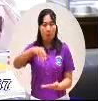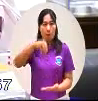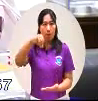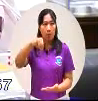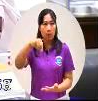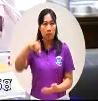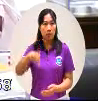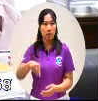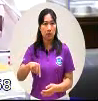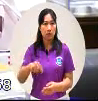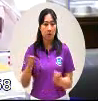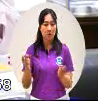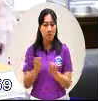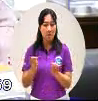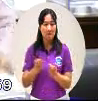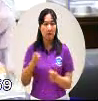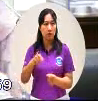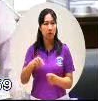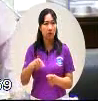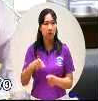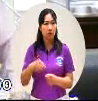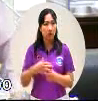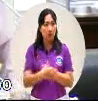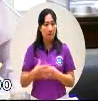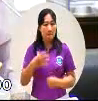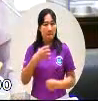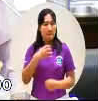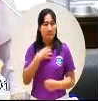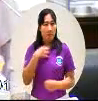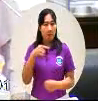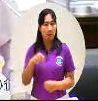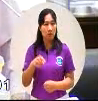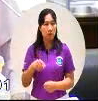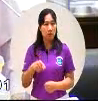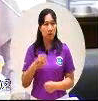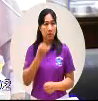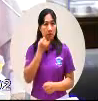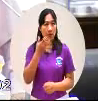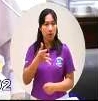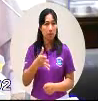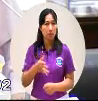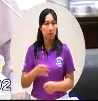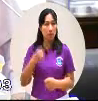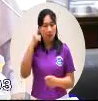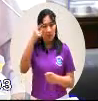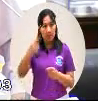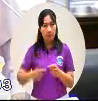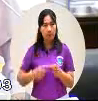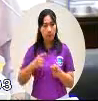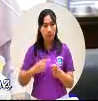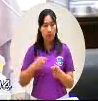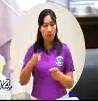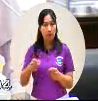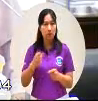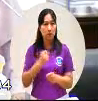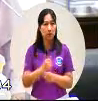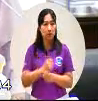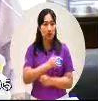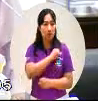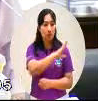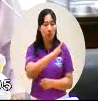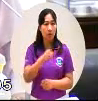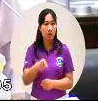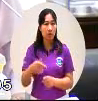山，能不能保证啊？这个区块到明年，可不可以全部通